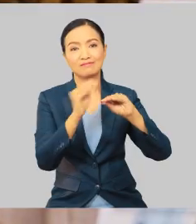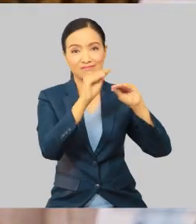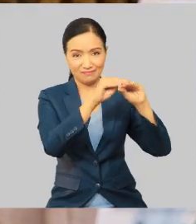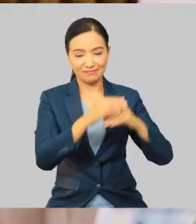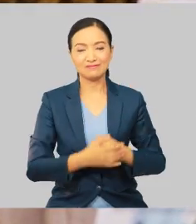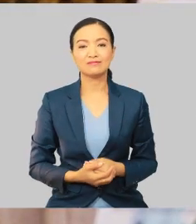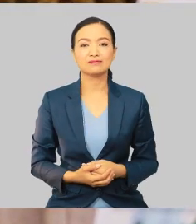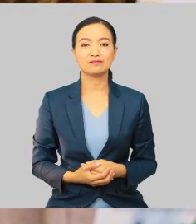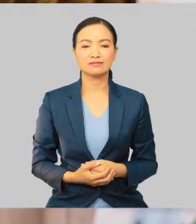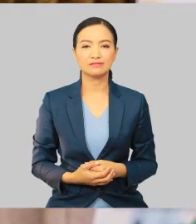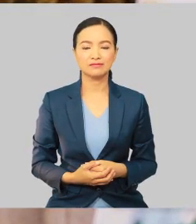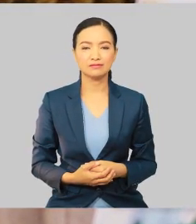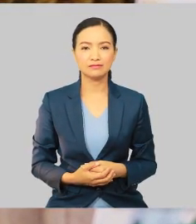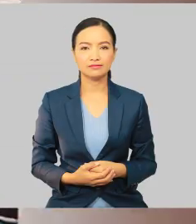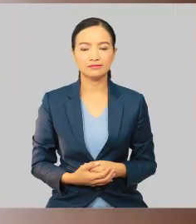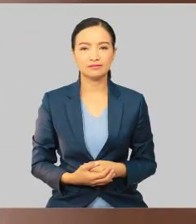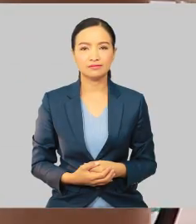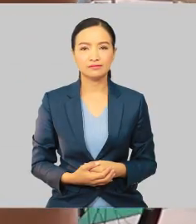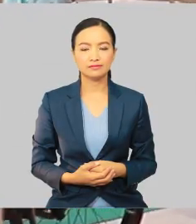ครับ